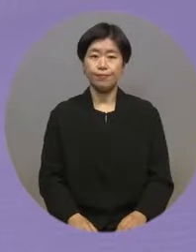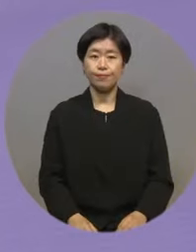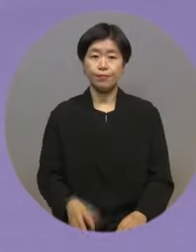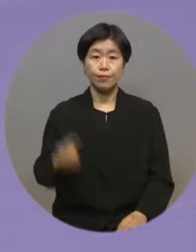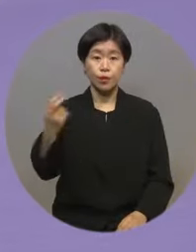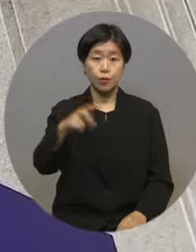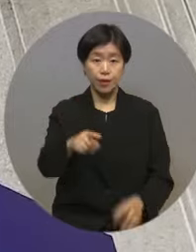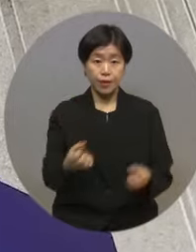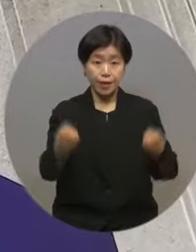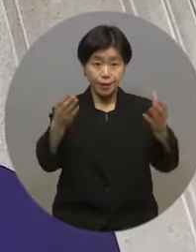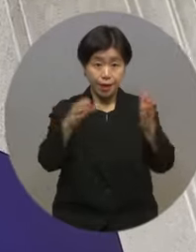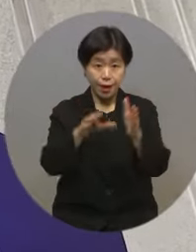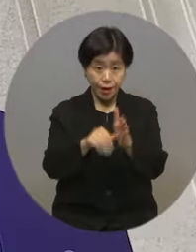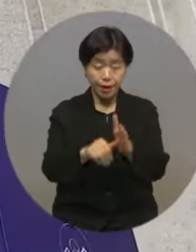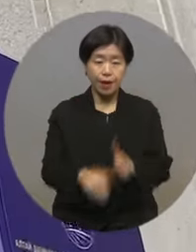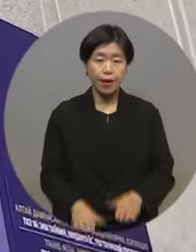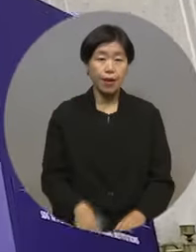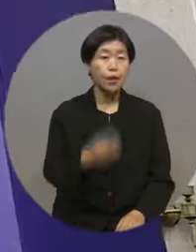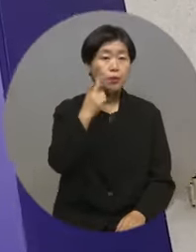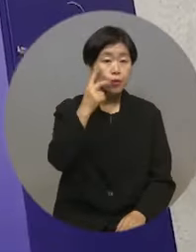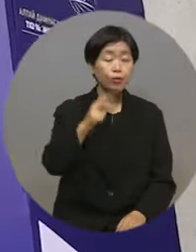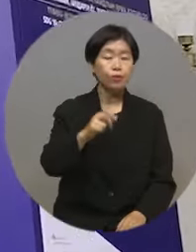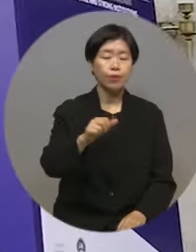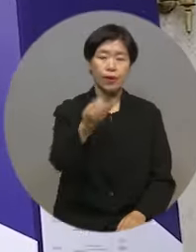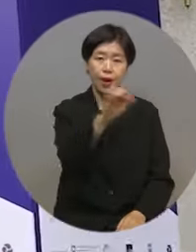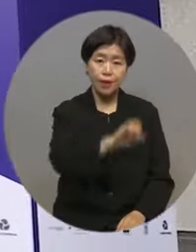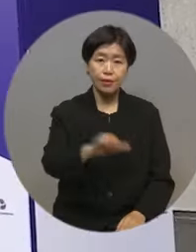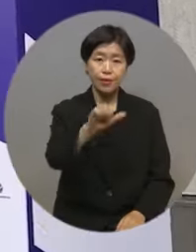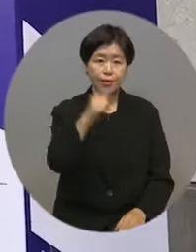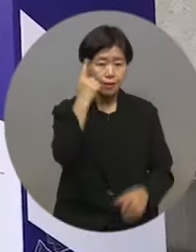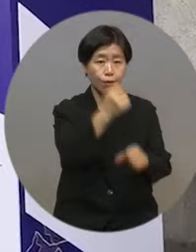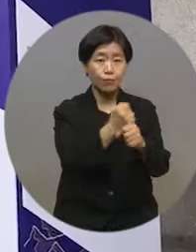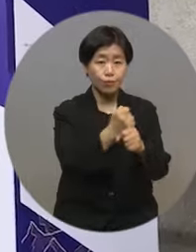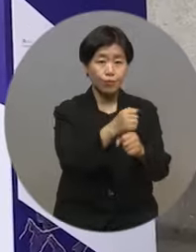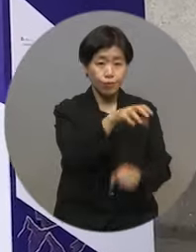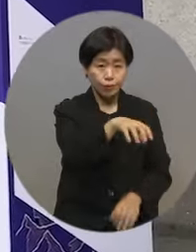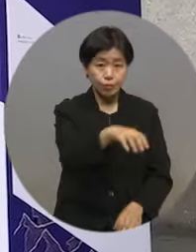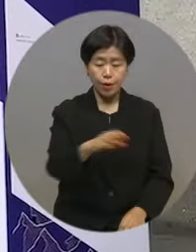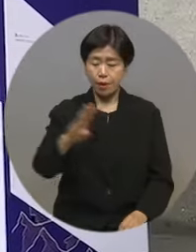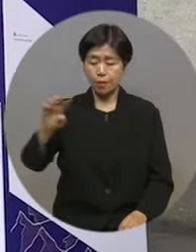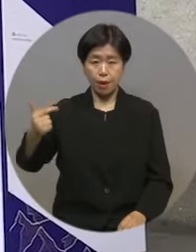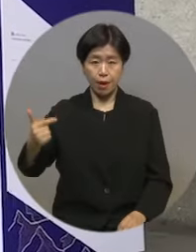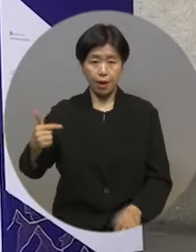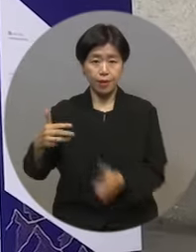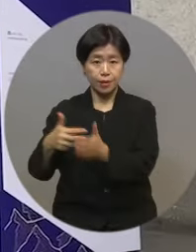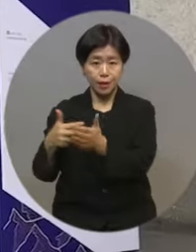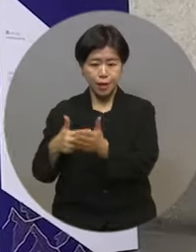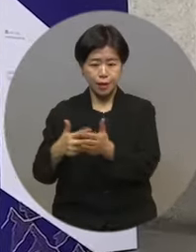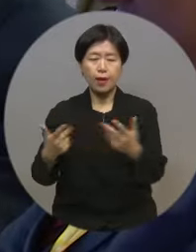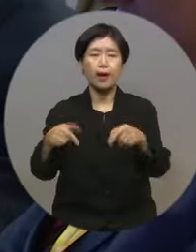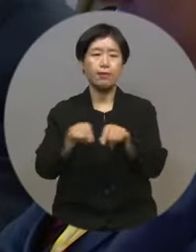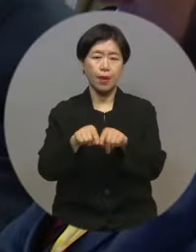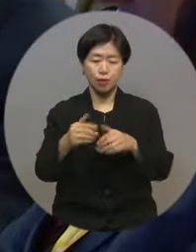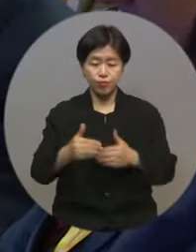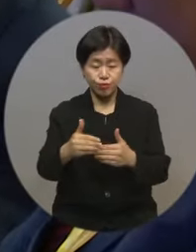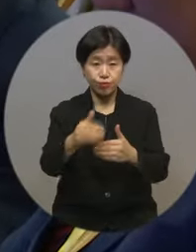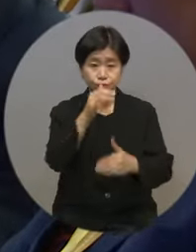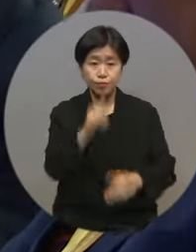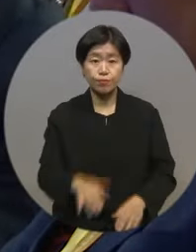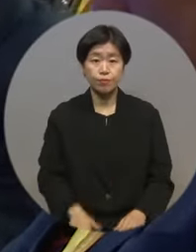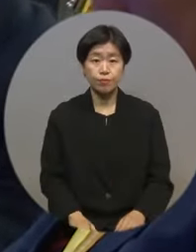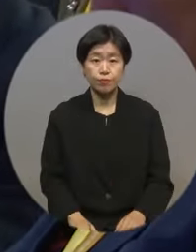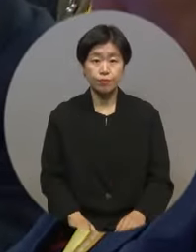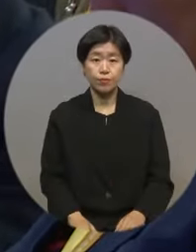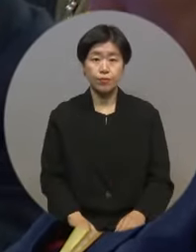이 행사는 스탠포드 대학교 아시아태평양 연구센터와 반기문 재단이 공동 추진한 것으로 지속가능